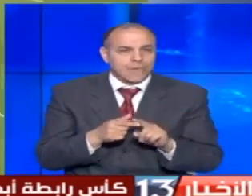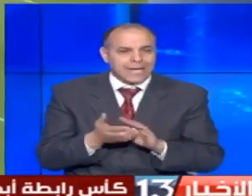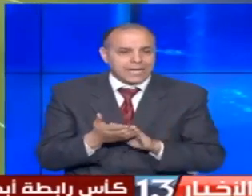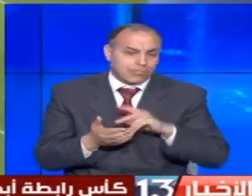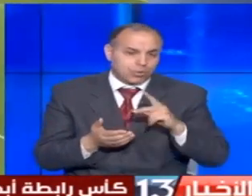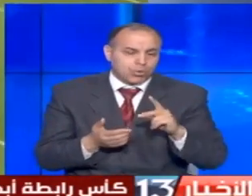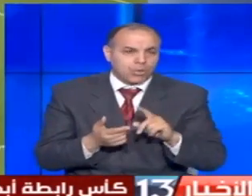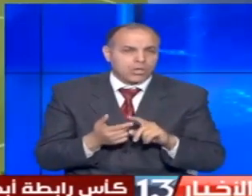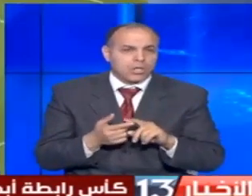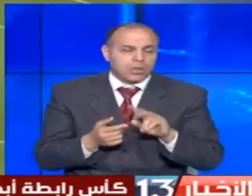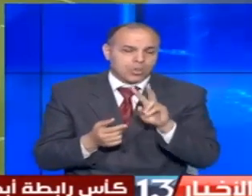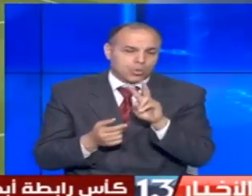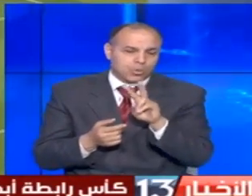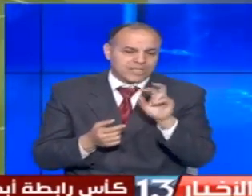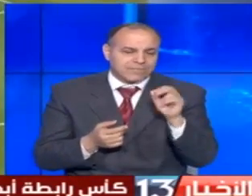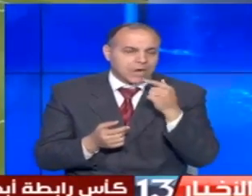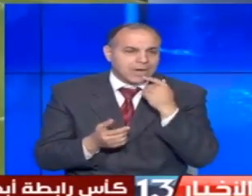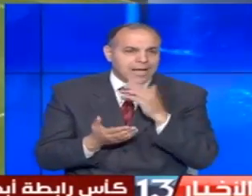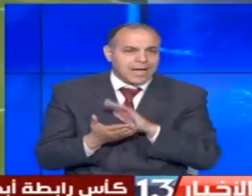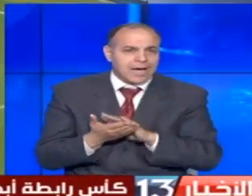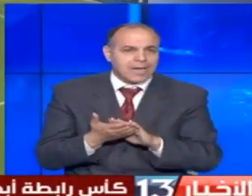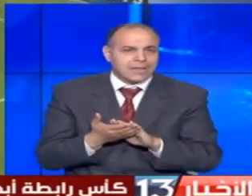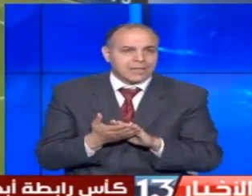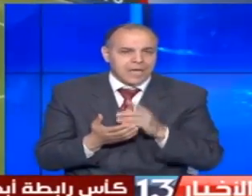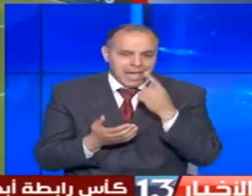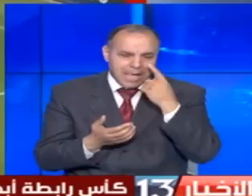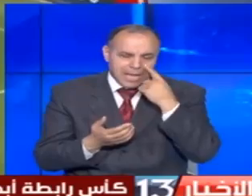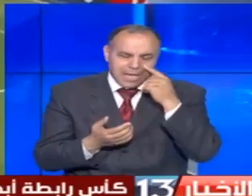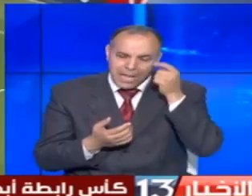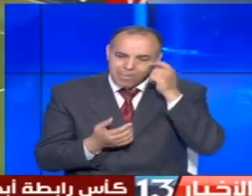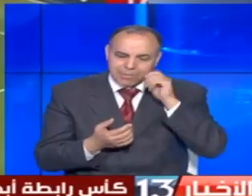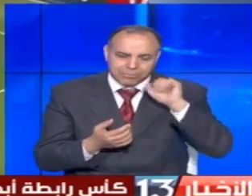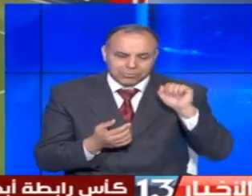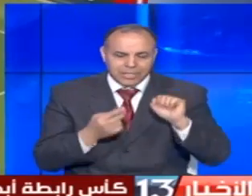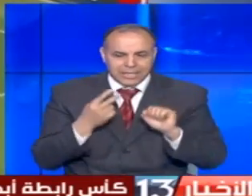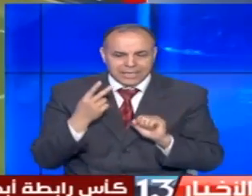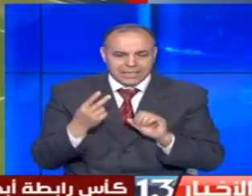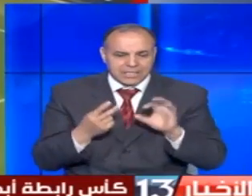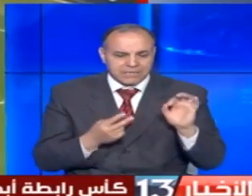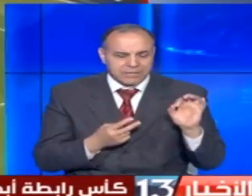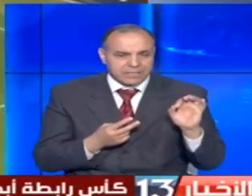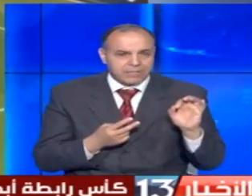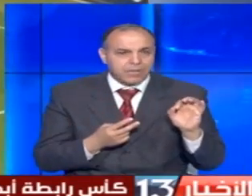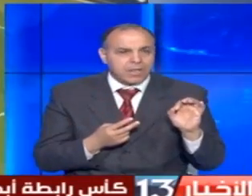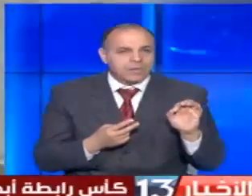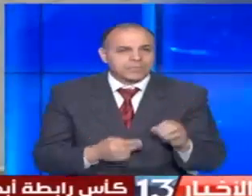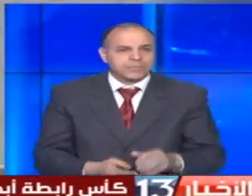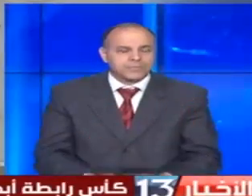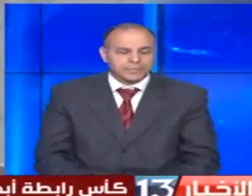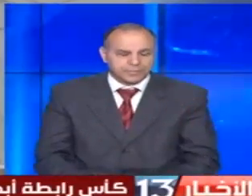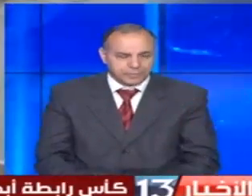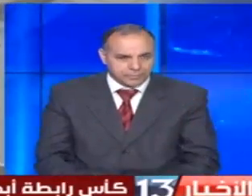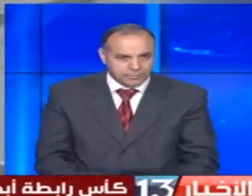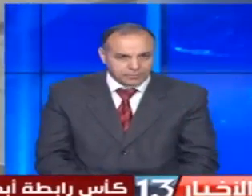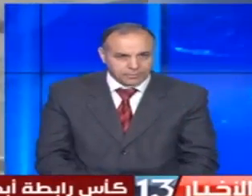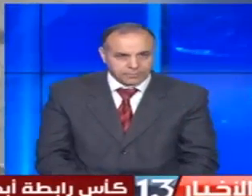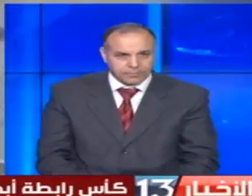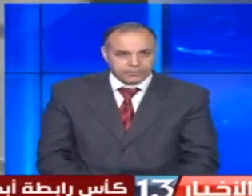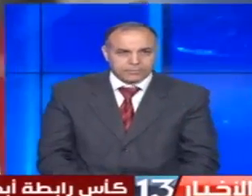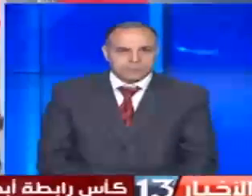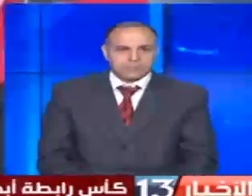ميدانه بهدفين دون رد على ضيفه العين الاماراتيه بفضل ثنائيه المعز علي عبد الله والمغربي يوسف